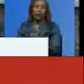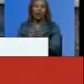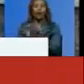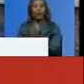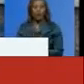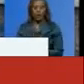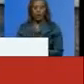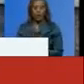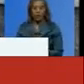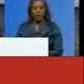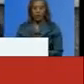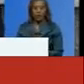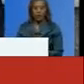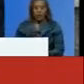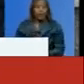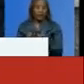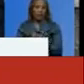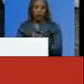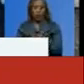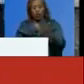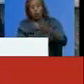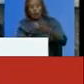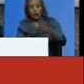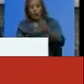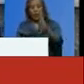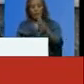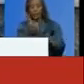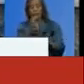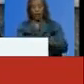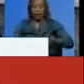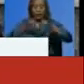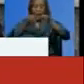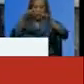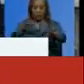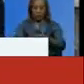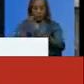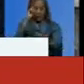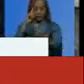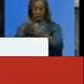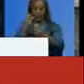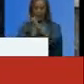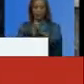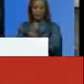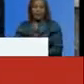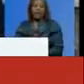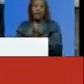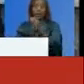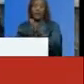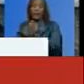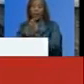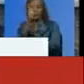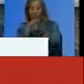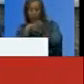ይሆናል። በቀሪው የሁለተኛው የእድገትና ትራንስፎርሜሽን እቅድ ዓመታት ቀሪ የልማት መርሃ